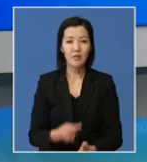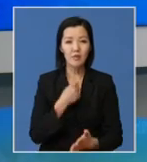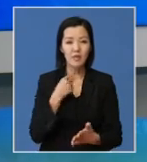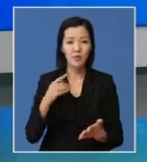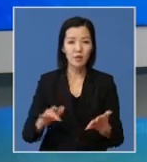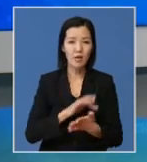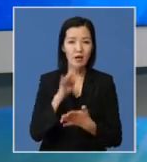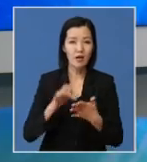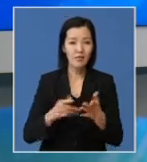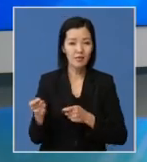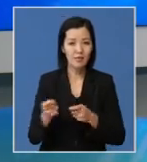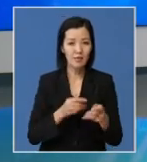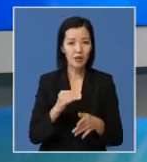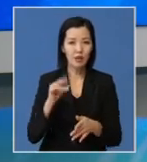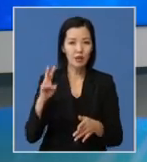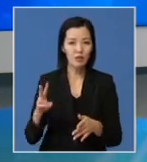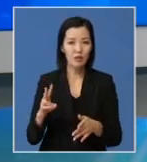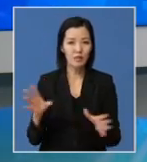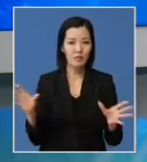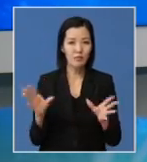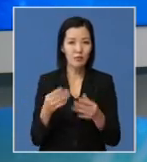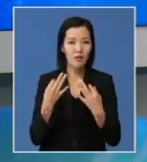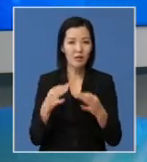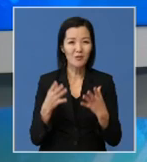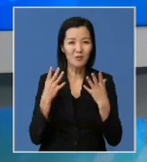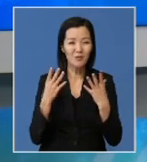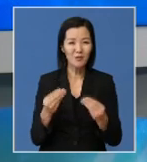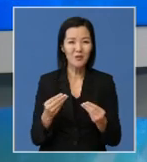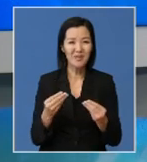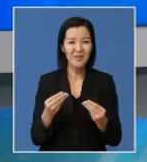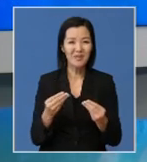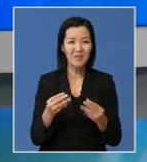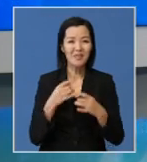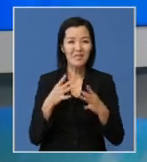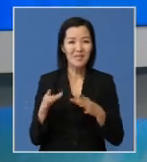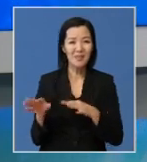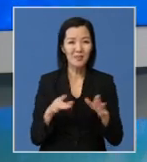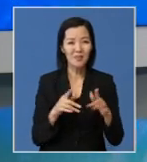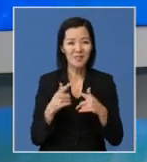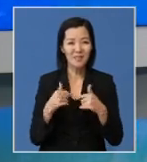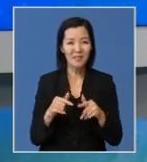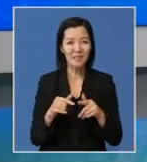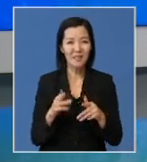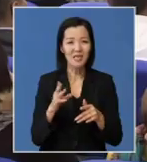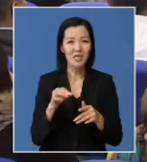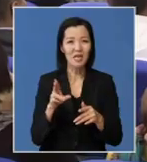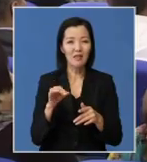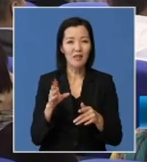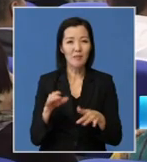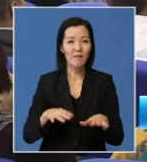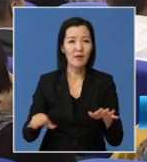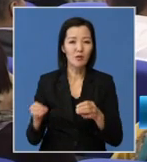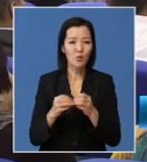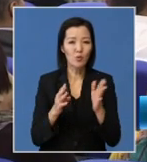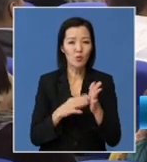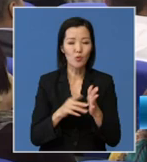Талдықорған қаласының әкімдігі де желтоқсаншылардың басын қосып, тәуелсіздік күні мерекесіне орай салтанатты жиын ұйымдастырды. Дастан Шалтабаев аймақта 19